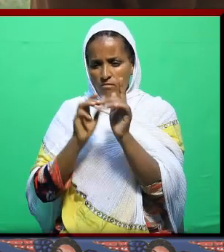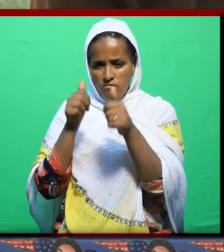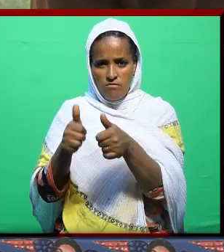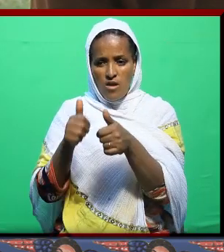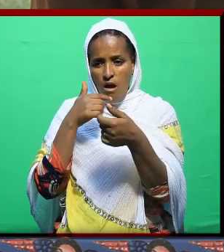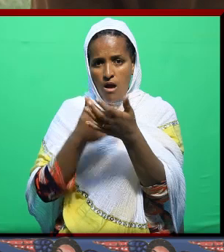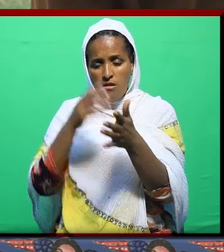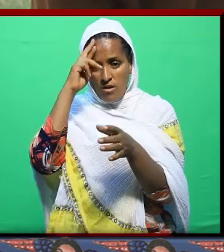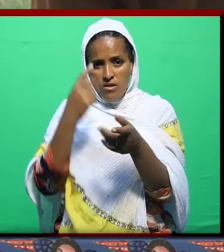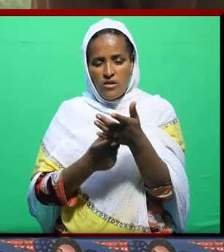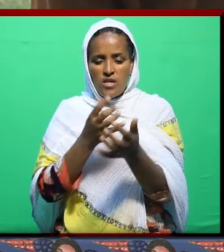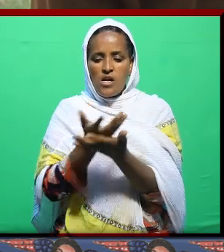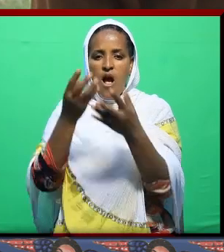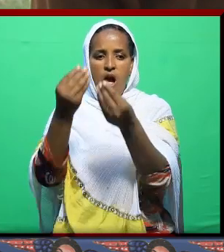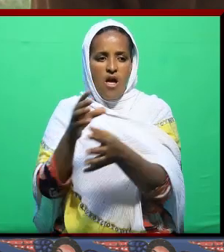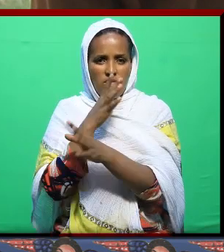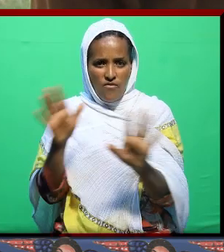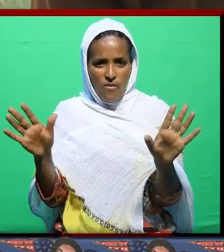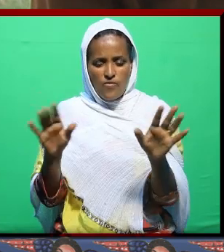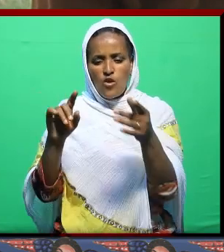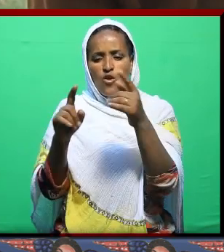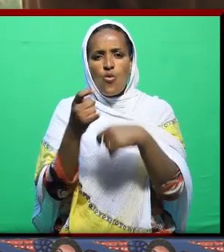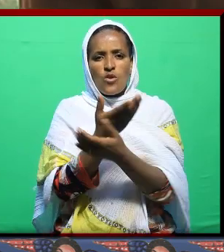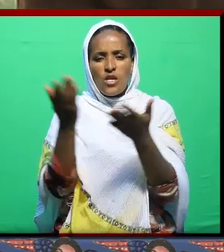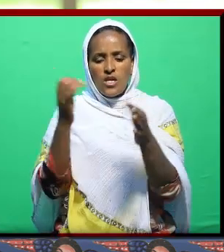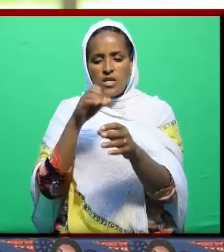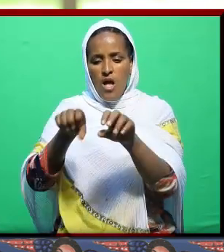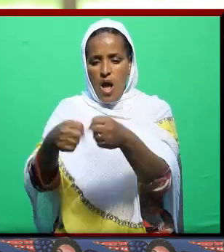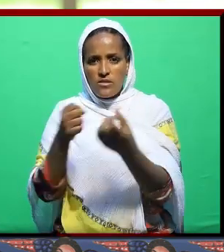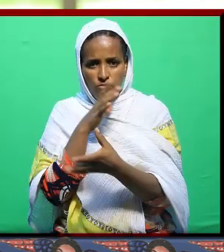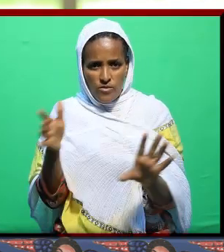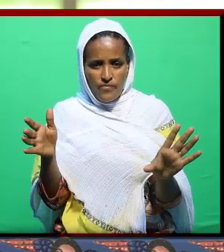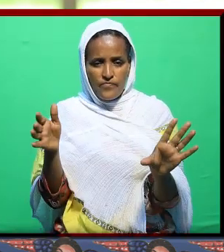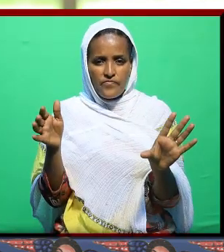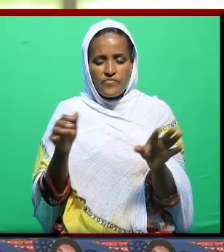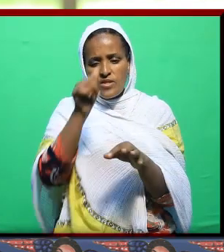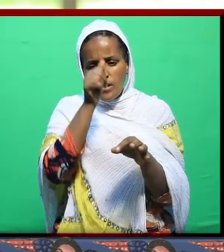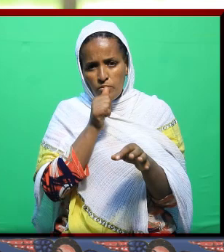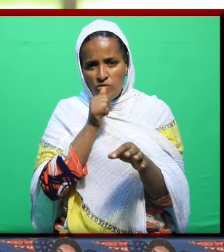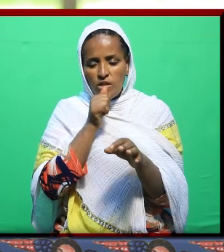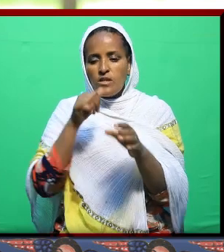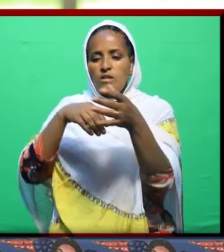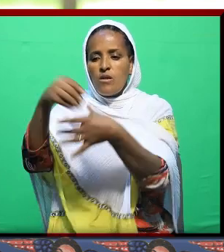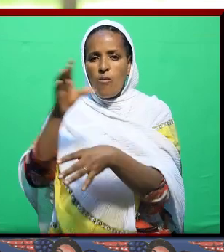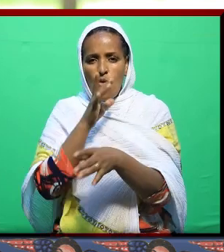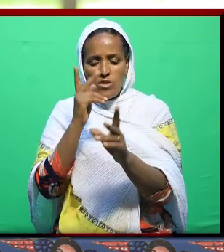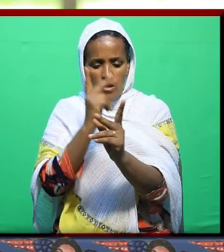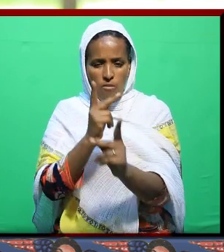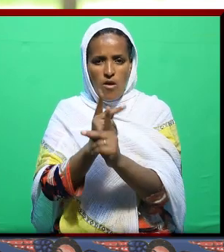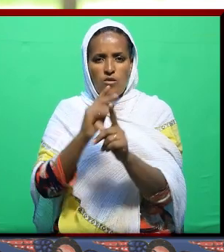ከተባለ በልቡ እቃ እንደማያባክን የሆነ ነገር እንደማይሰብር ምስጢር